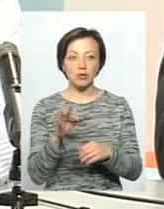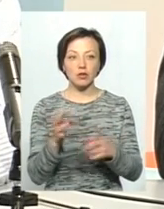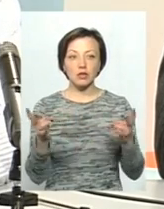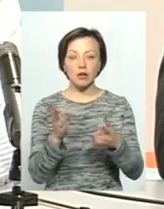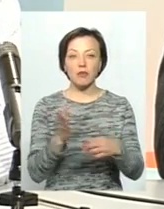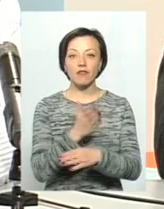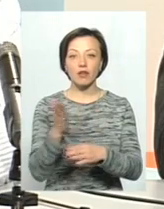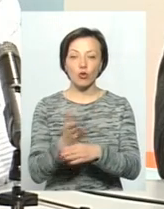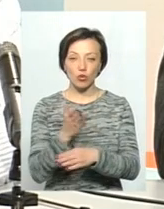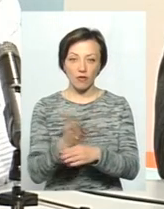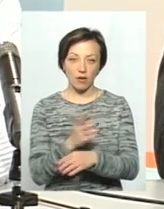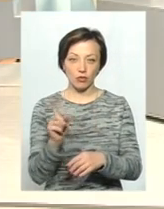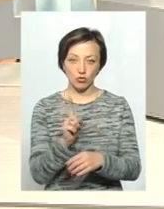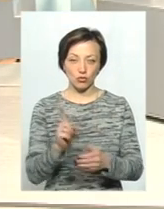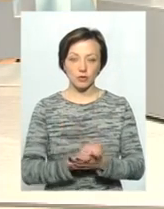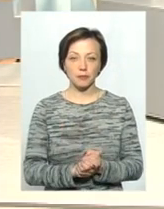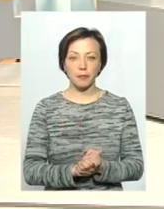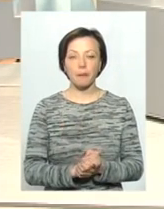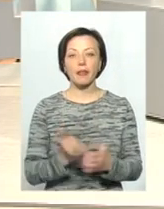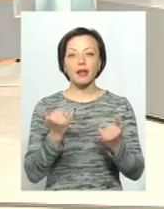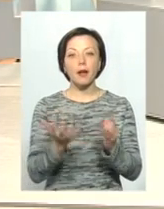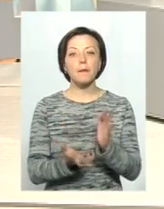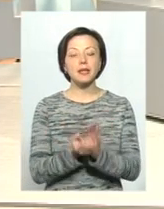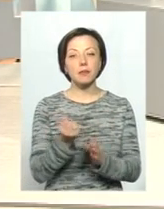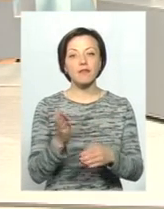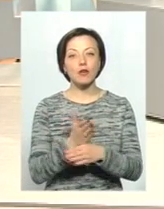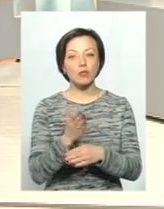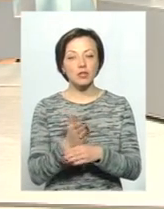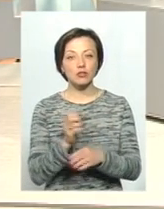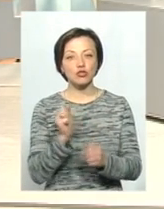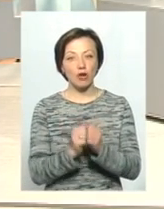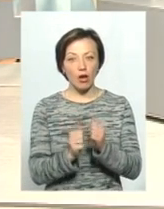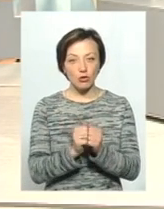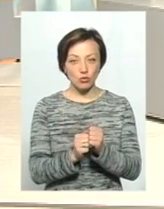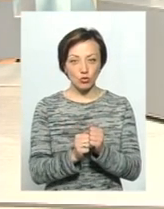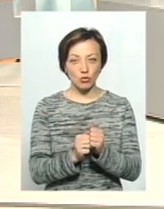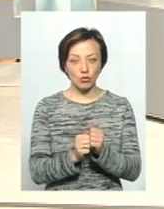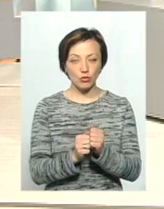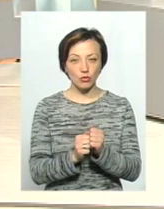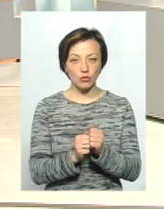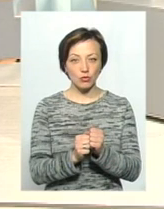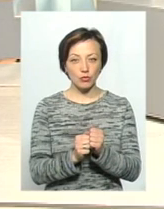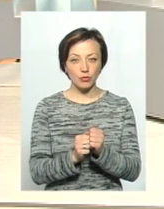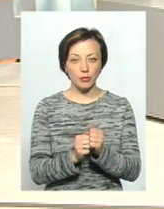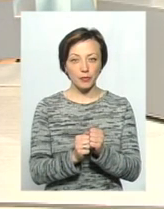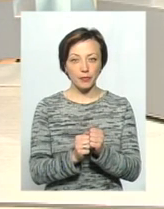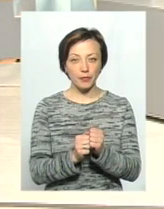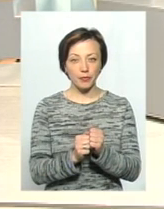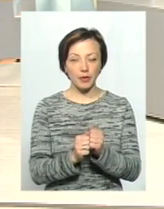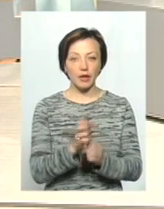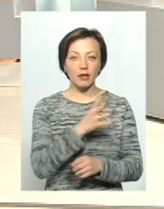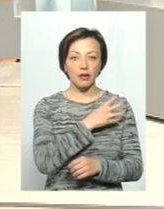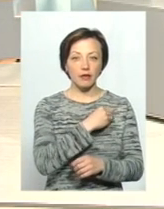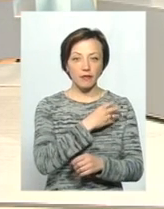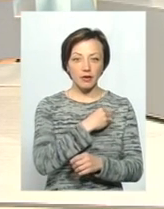щось производити, це, звісно. Для підтримки виробництва. Часто, от, власне, і той самий Львів,